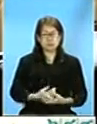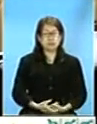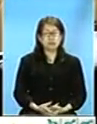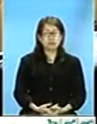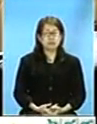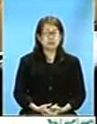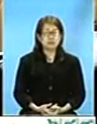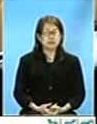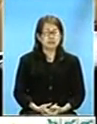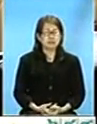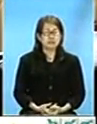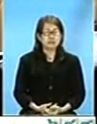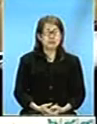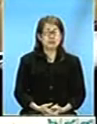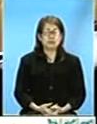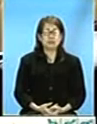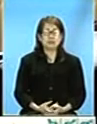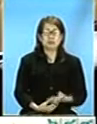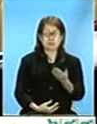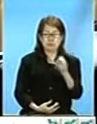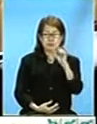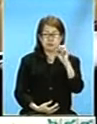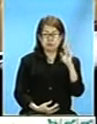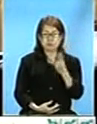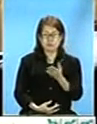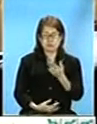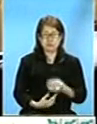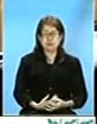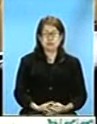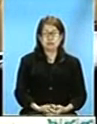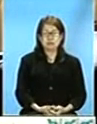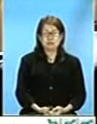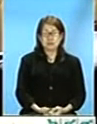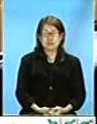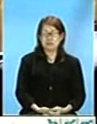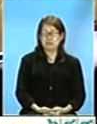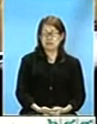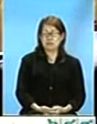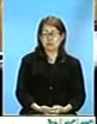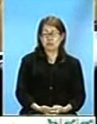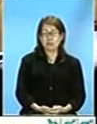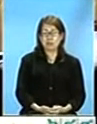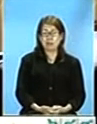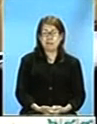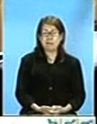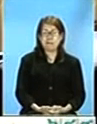ครับเชิญท่านสวยุทธนายุพฤทธิ์ครับ